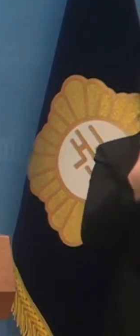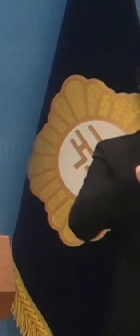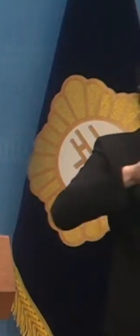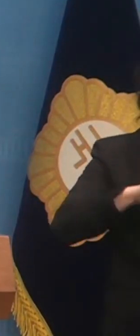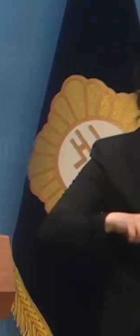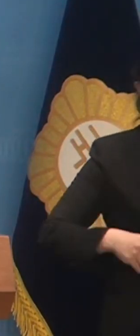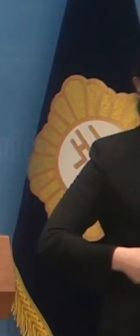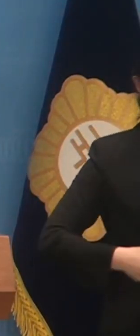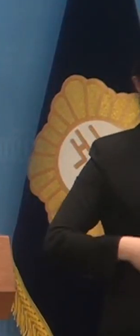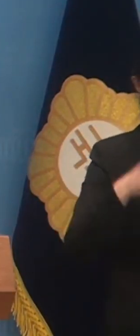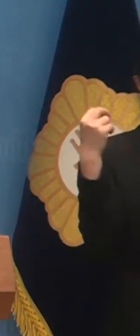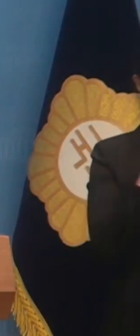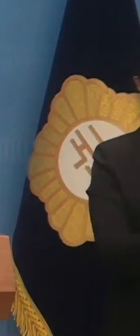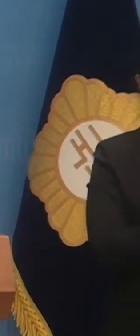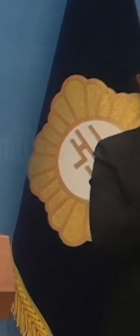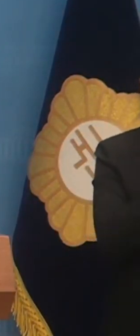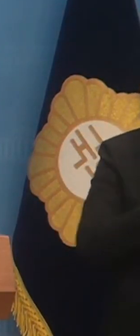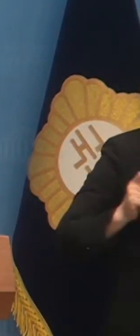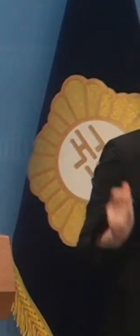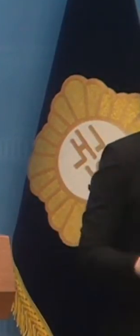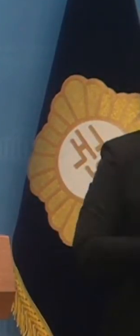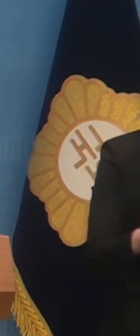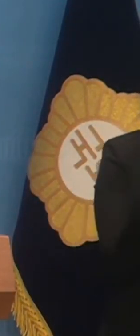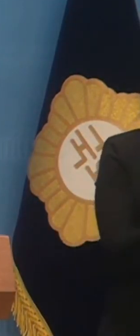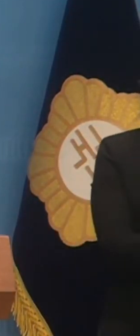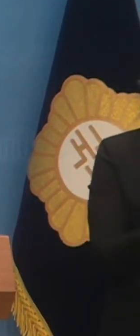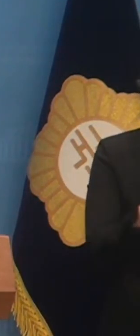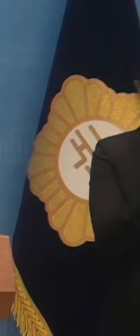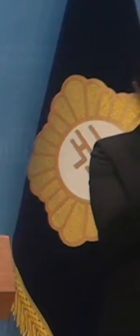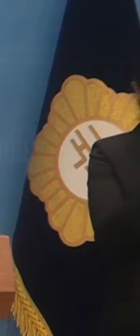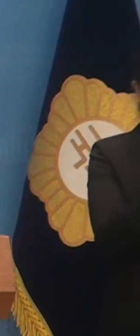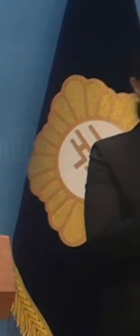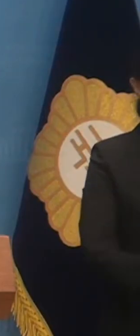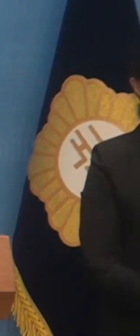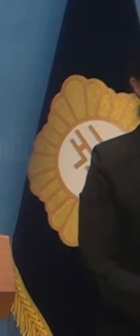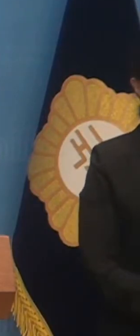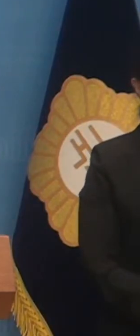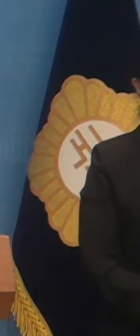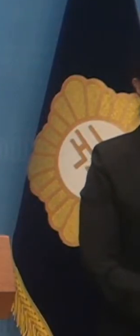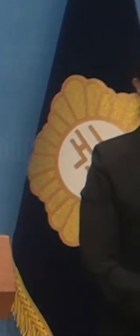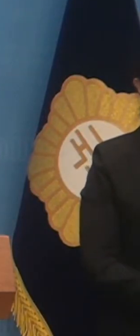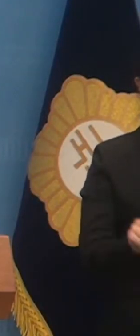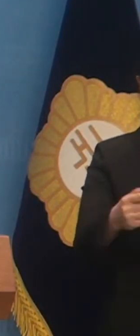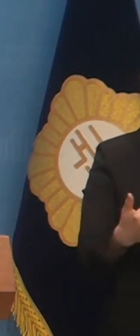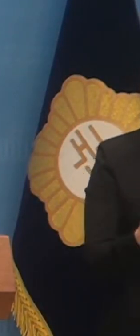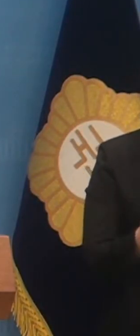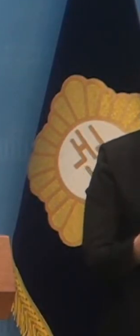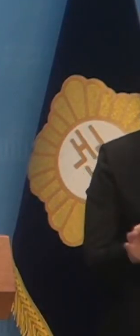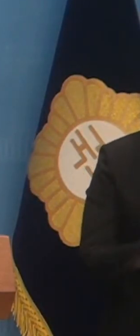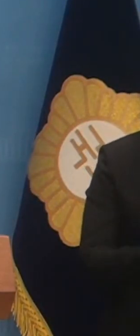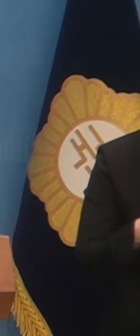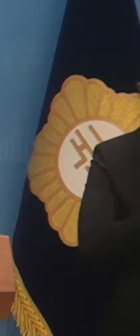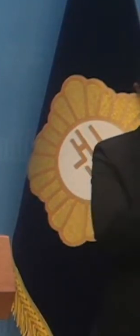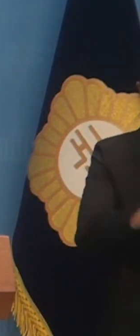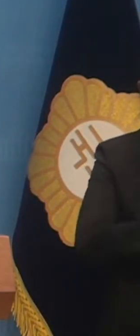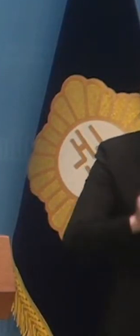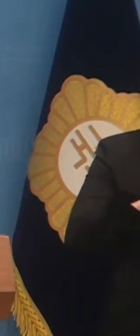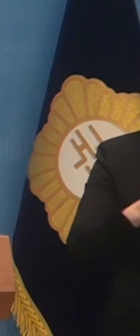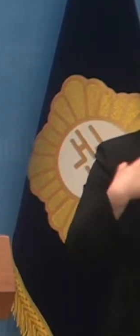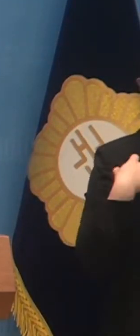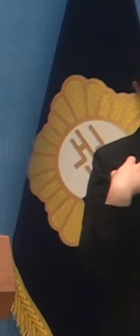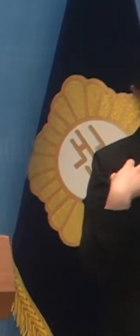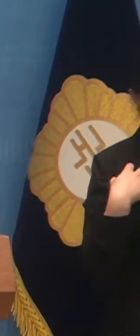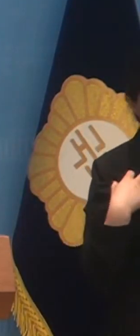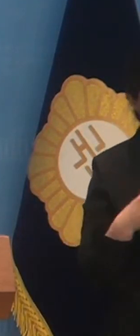밝히고 실질적이고 강력한 대책을 내놓는 것이 먼저입니다. 이를 거부한다면 우리는 더 무거운